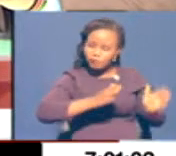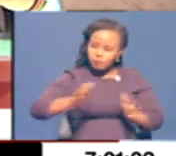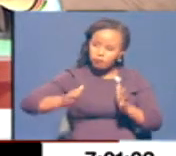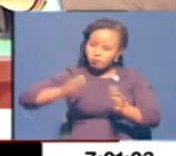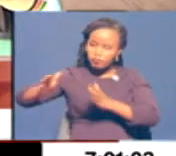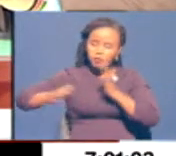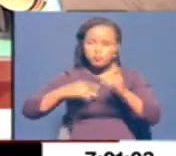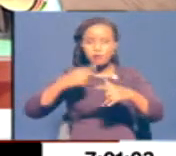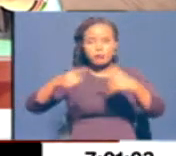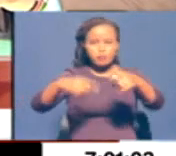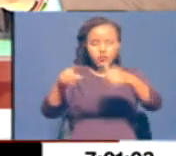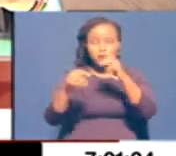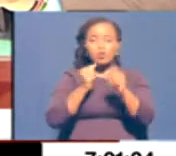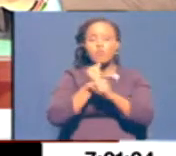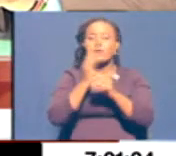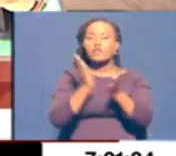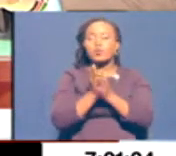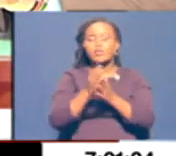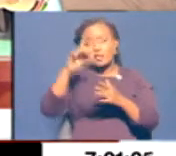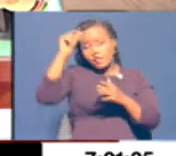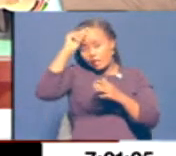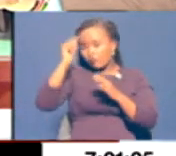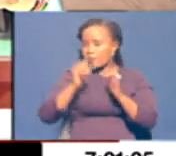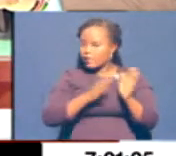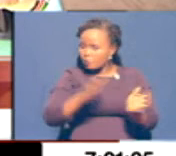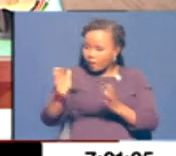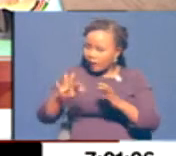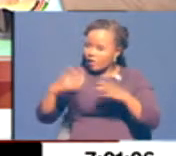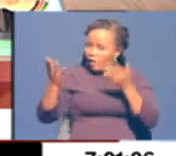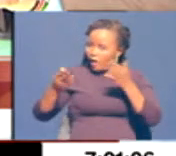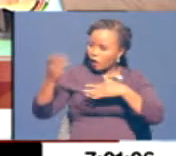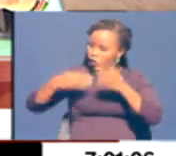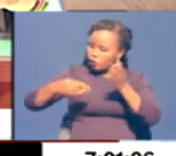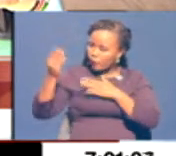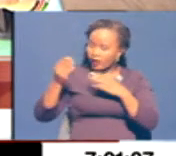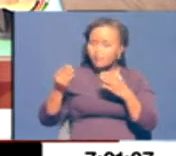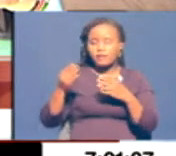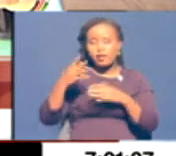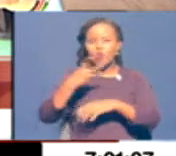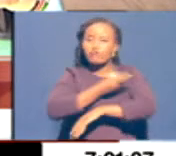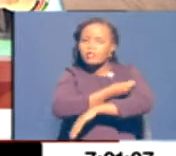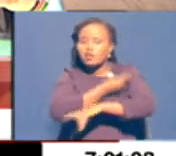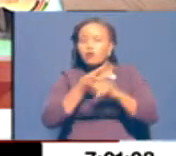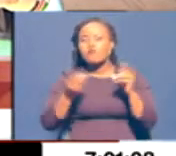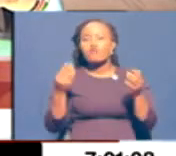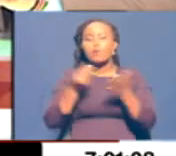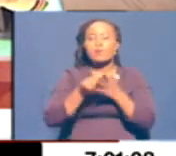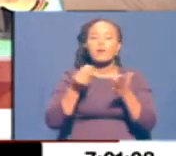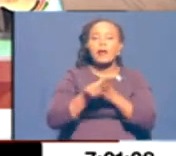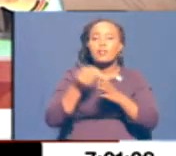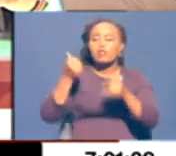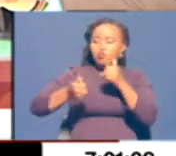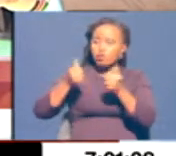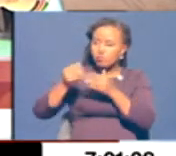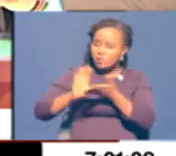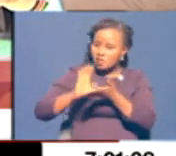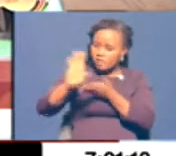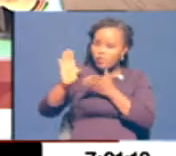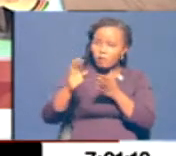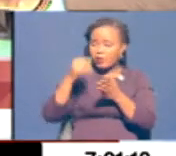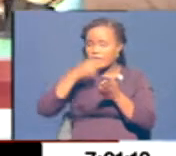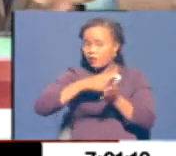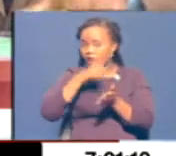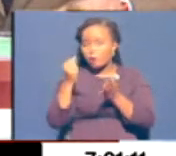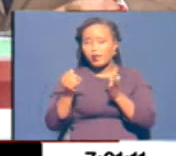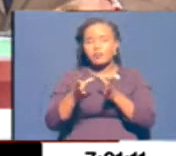wa jinsi serikali itakavyonunua chanjo hizo kutoka kwa pesa zitakazotolewa na sekta ya kibinafsi na kuipa jukumu la